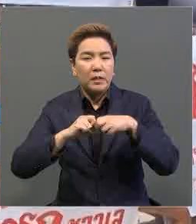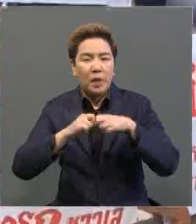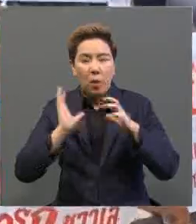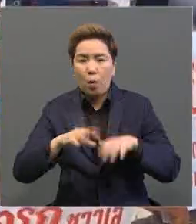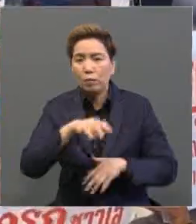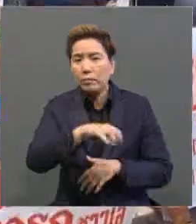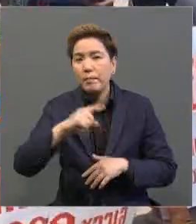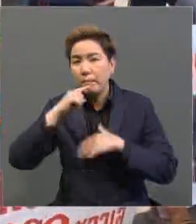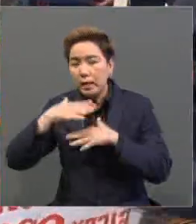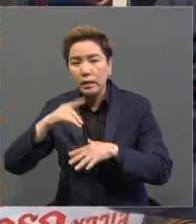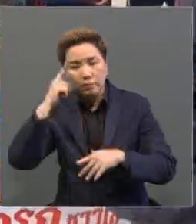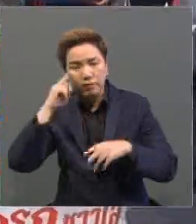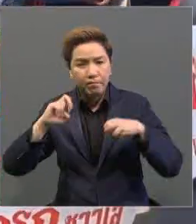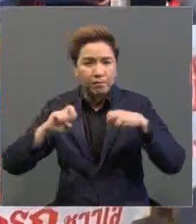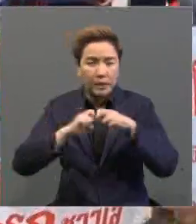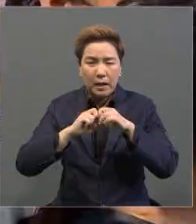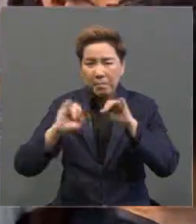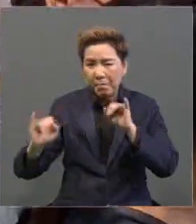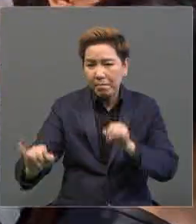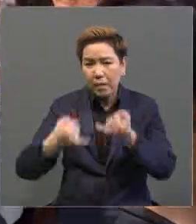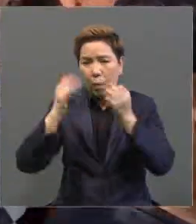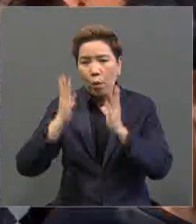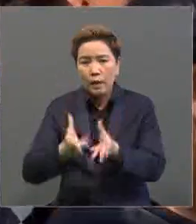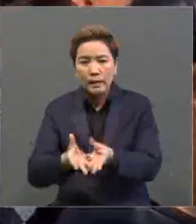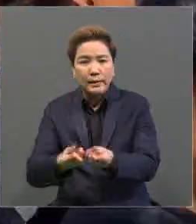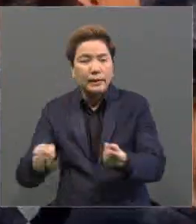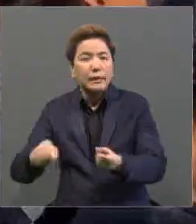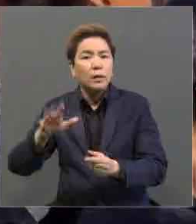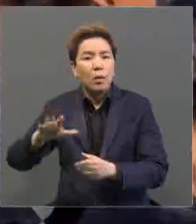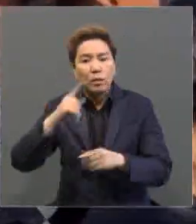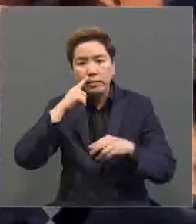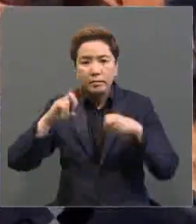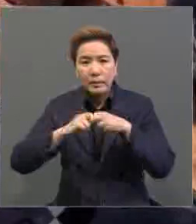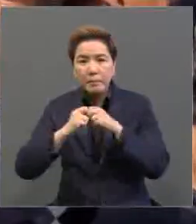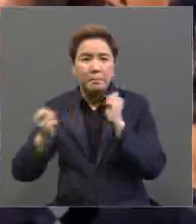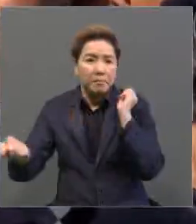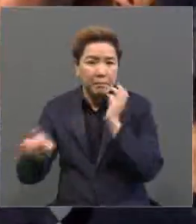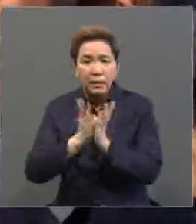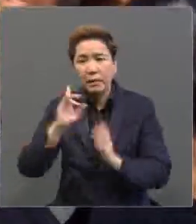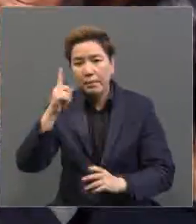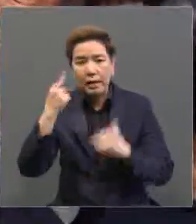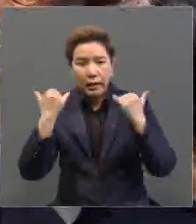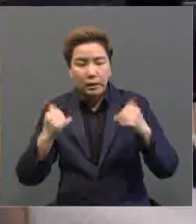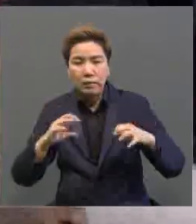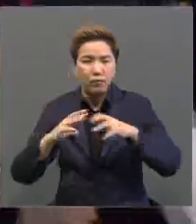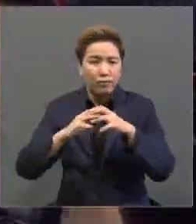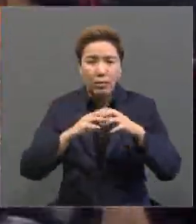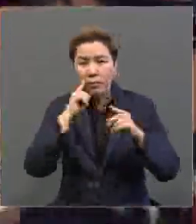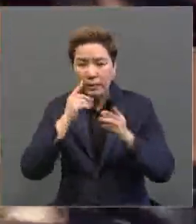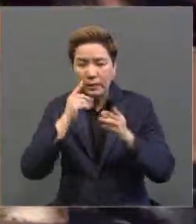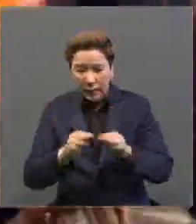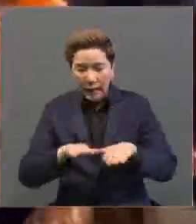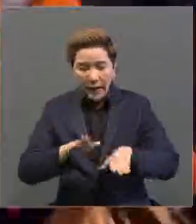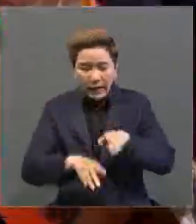ลเกาะลิเป๊ะมีปัญหาข้อพิพาทกับผู้ถือกรรมสิทธิ์ที่ดินเกิดขึ้นอีกครั้งแต่ครั้งนี้ได้เกิดการทับซ้อนท